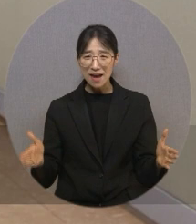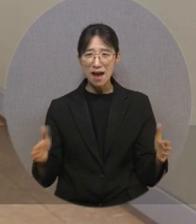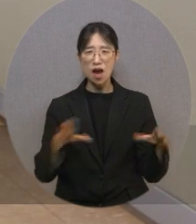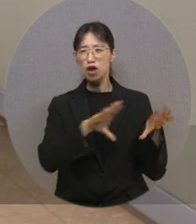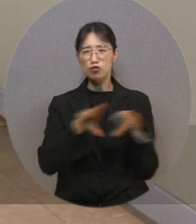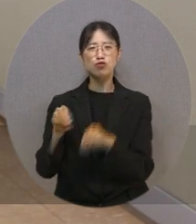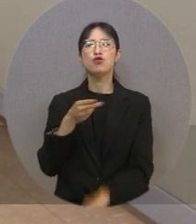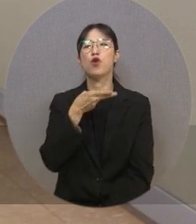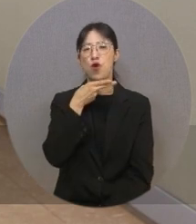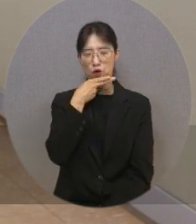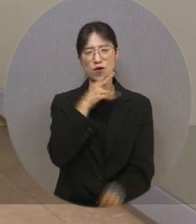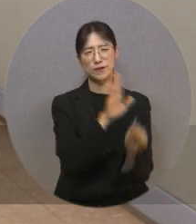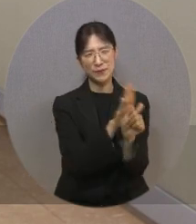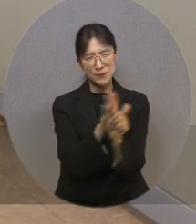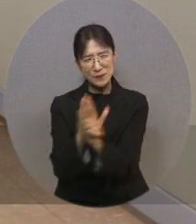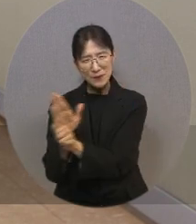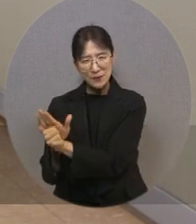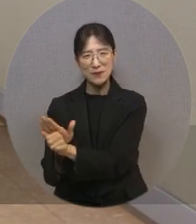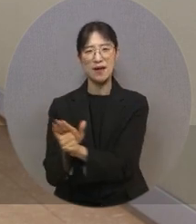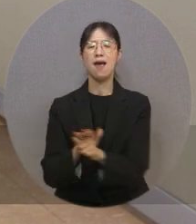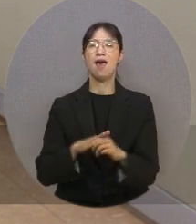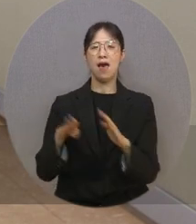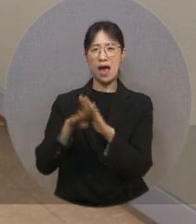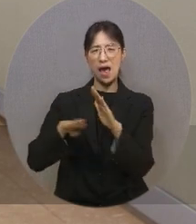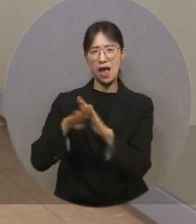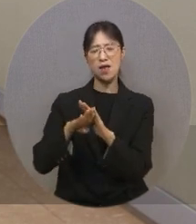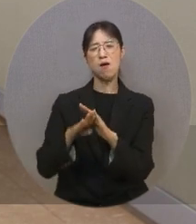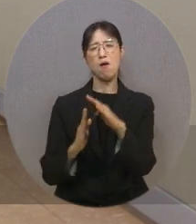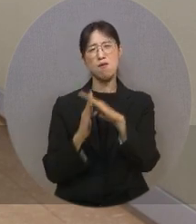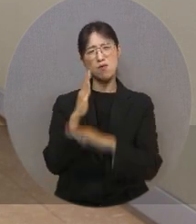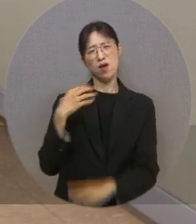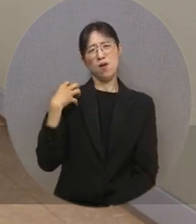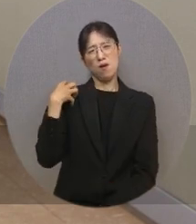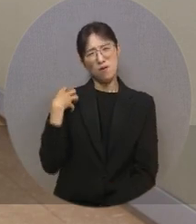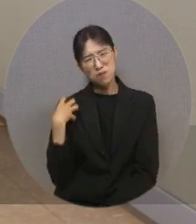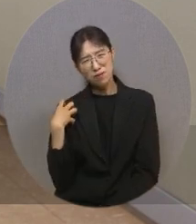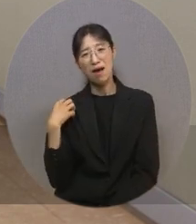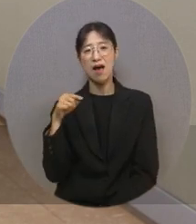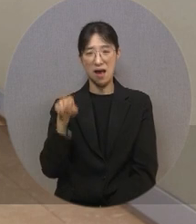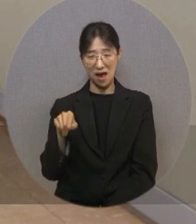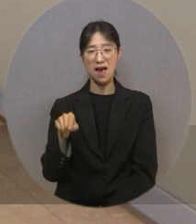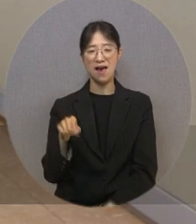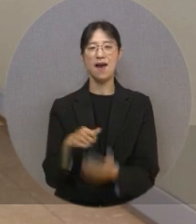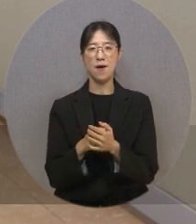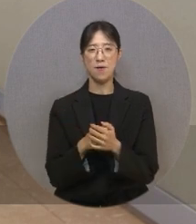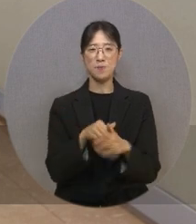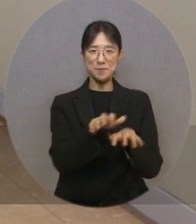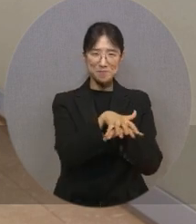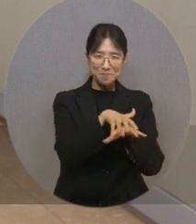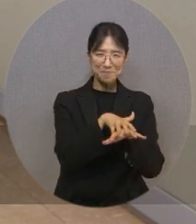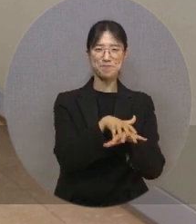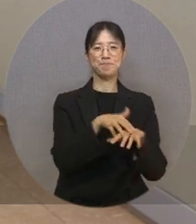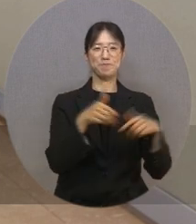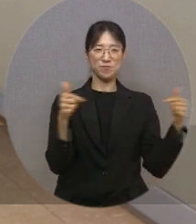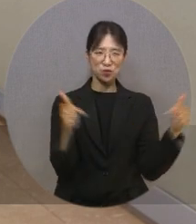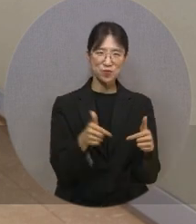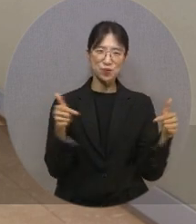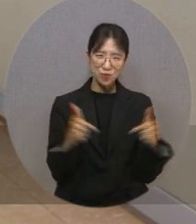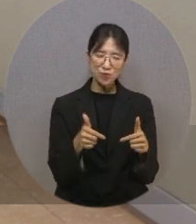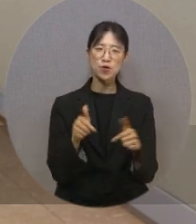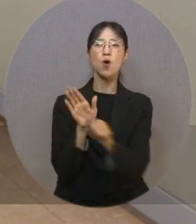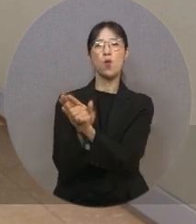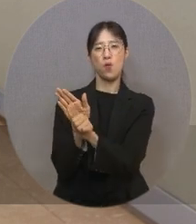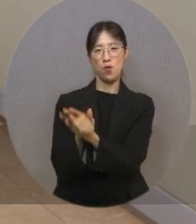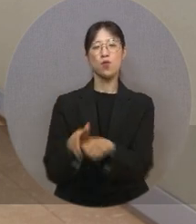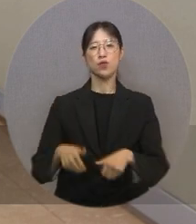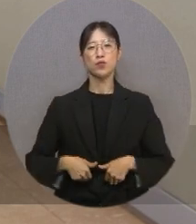없이 지원함으로써 가정에 과도하게 편중된 양육 부담을 체계적이고 지속적으로